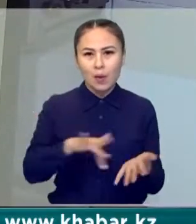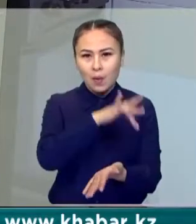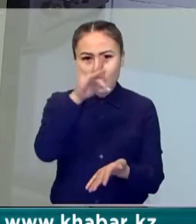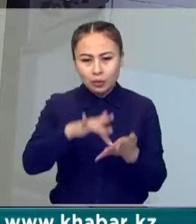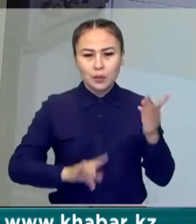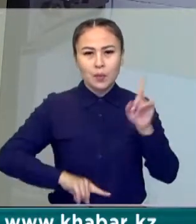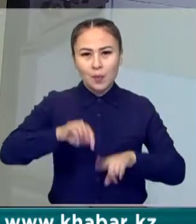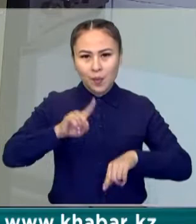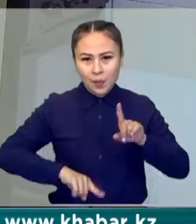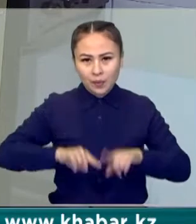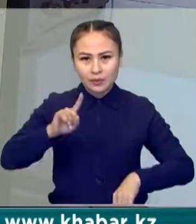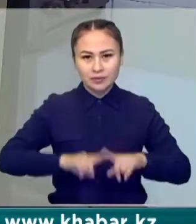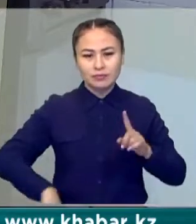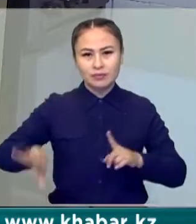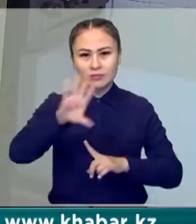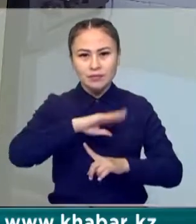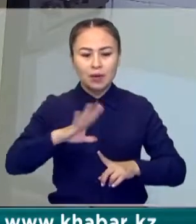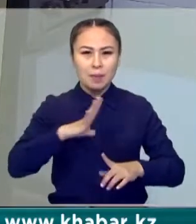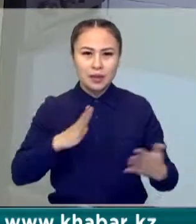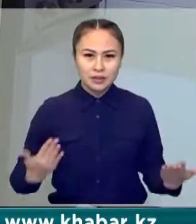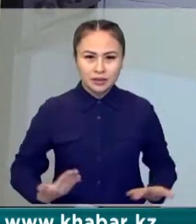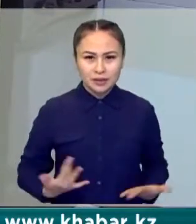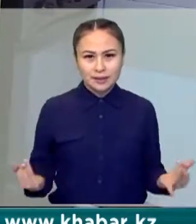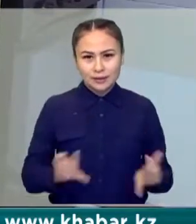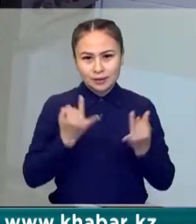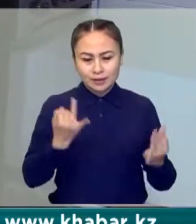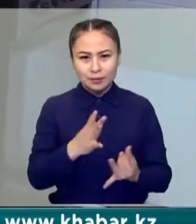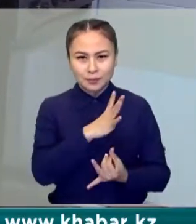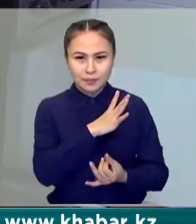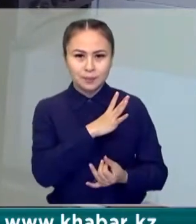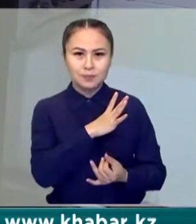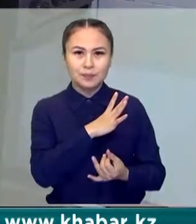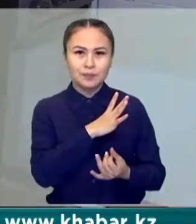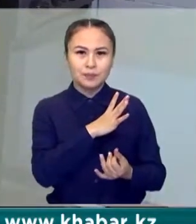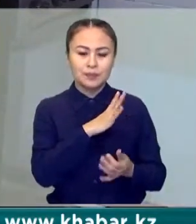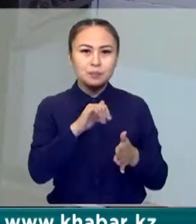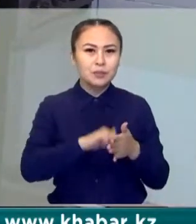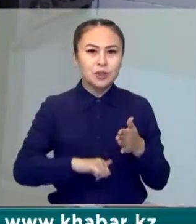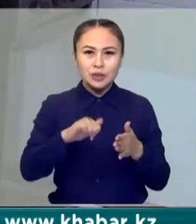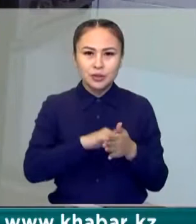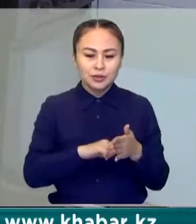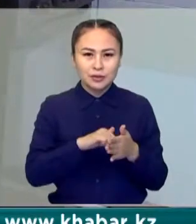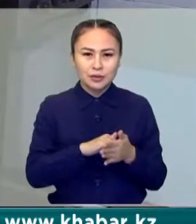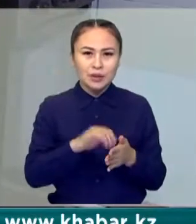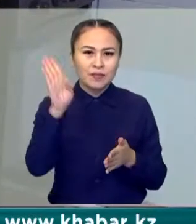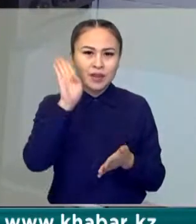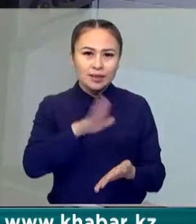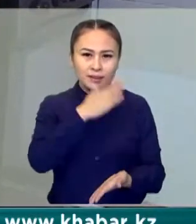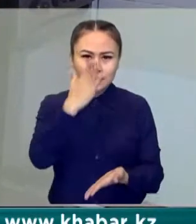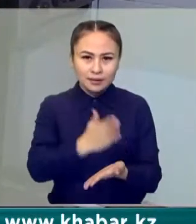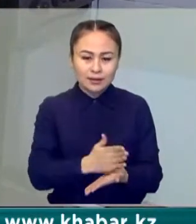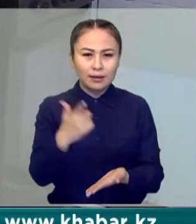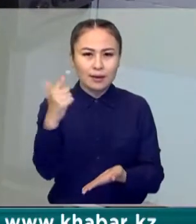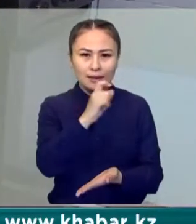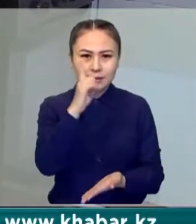туған туыстарымызға солардың өміріне қызығатын едік шынын айтқанда. Себебі оларда жаңағы су бар,